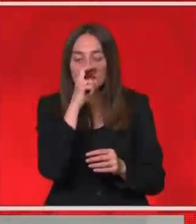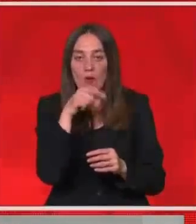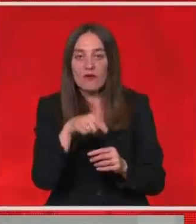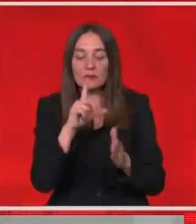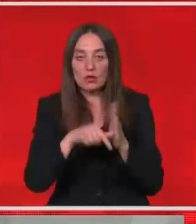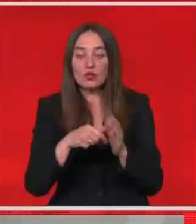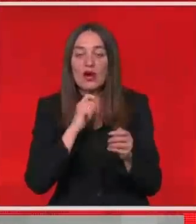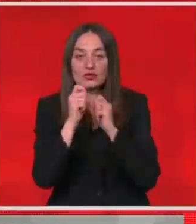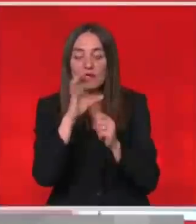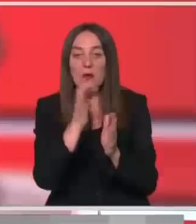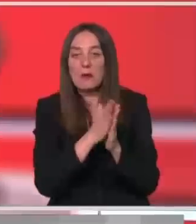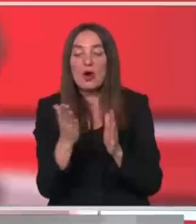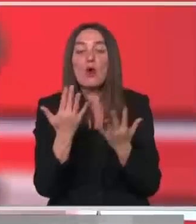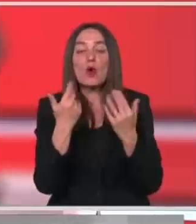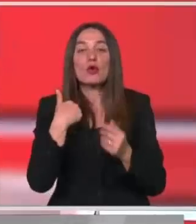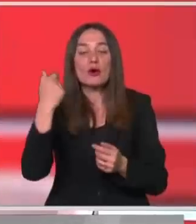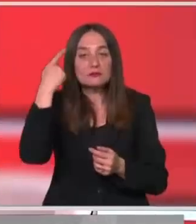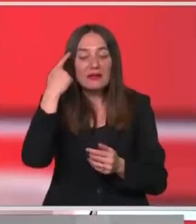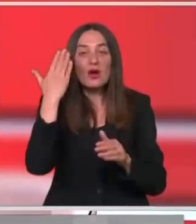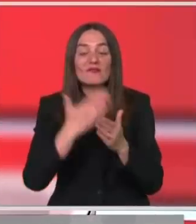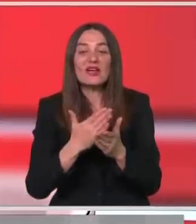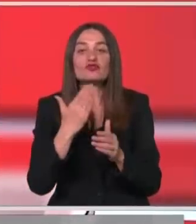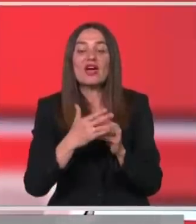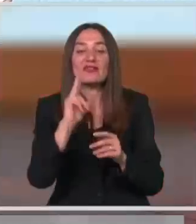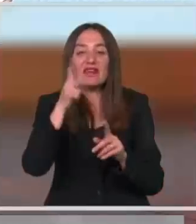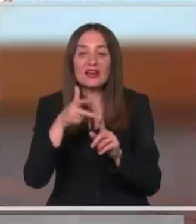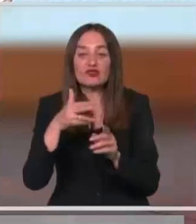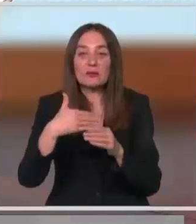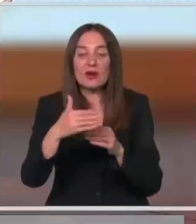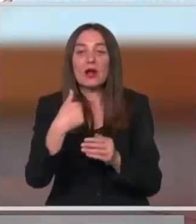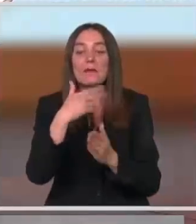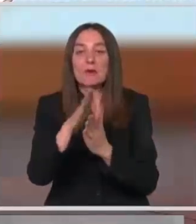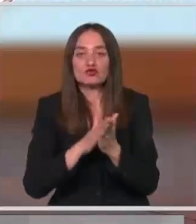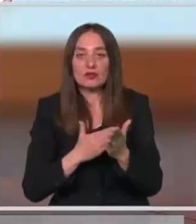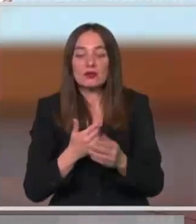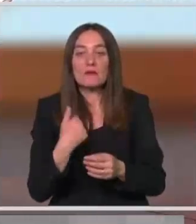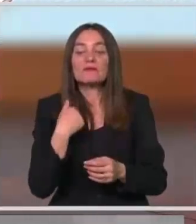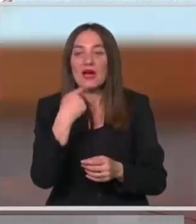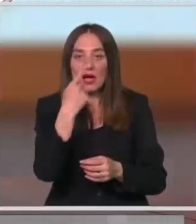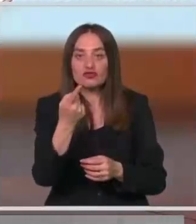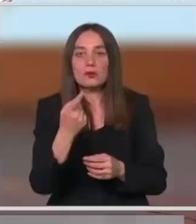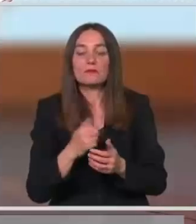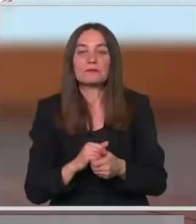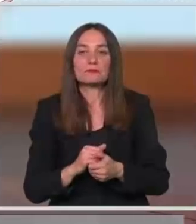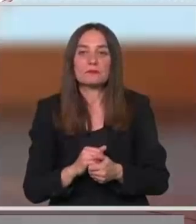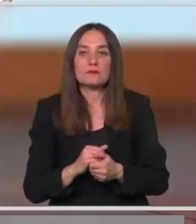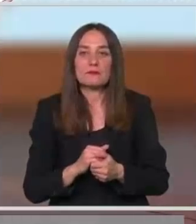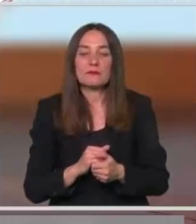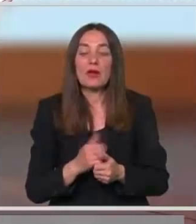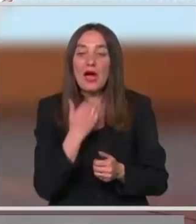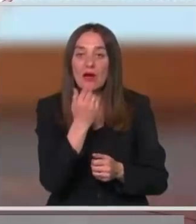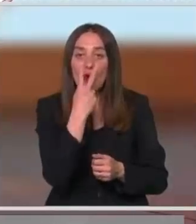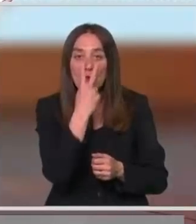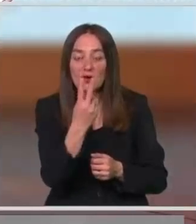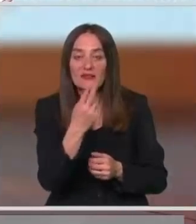pomeranju. Ukoliko smatramo da ćemo već u trećem kvartalu krenuti da... Tako je. Jovana, da vam kažem, znači, ako